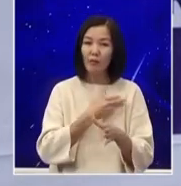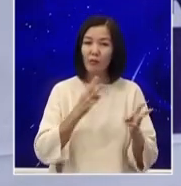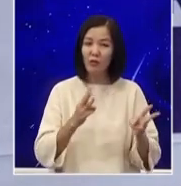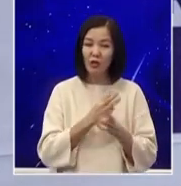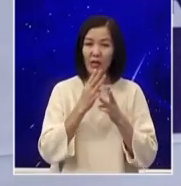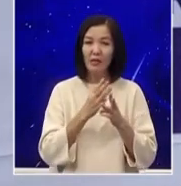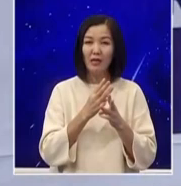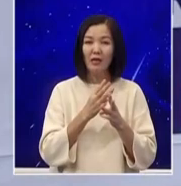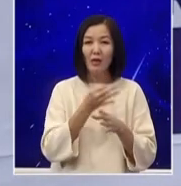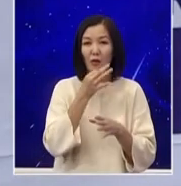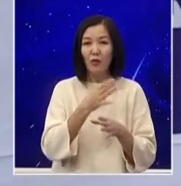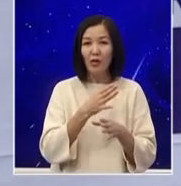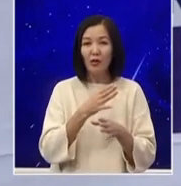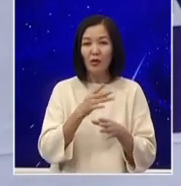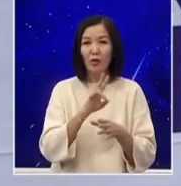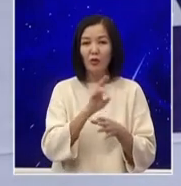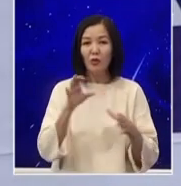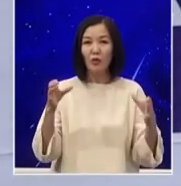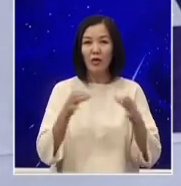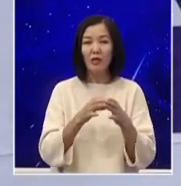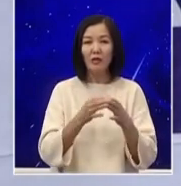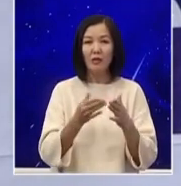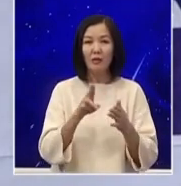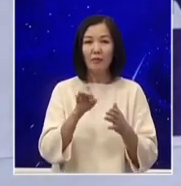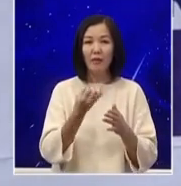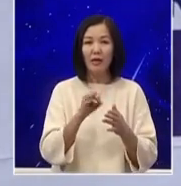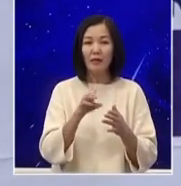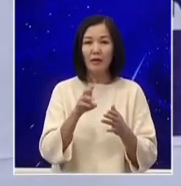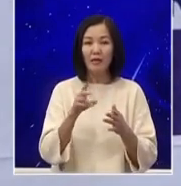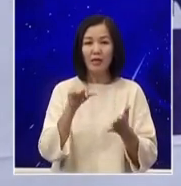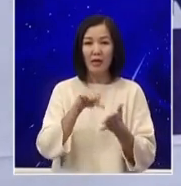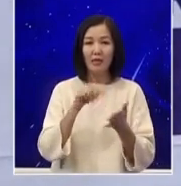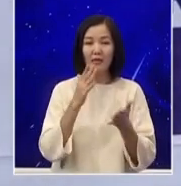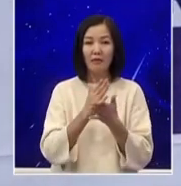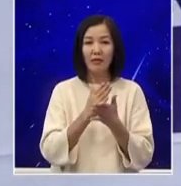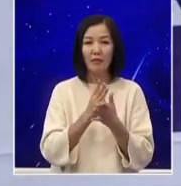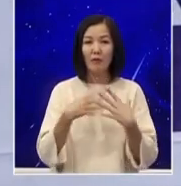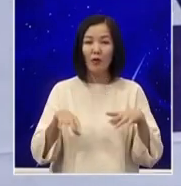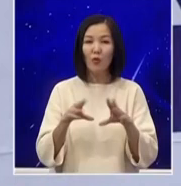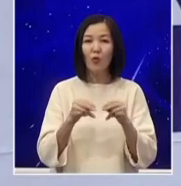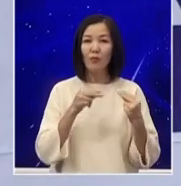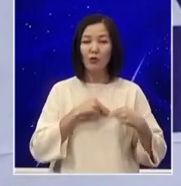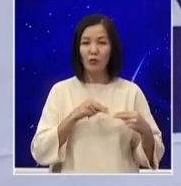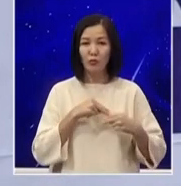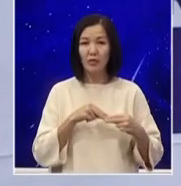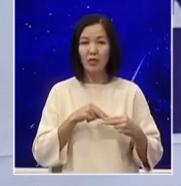Отан партиясының праймеризіне депутатқа үміткер ретінде сайлауға қатысып жатырмын. Осы қоғамдық жұмыстарды шыны